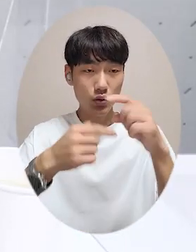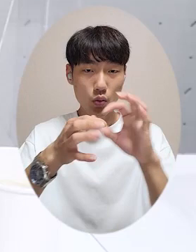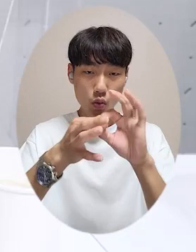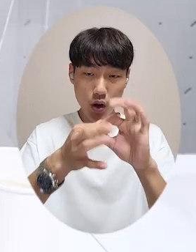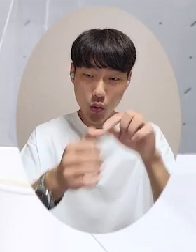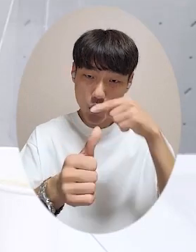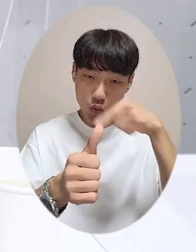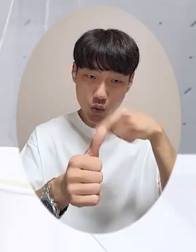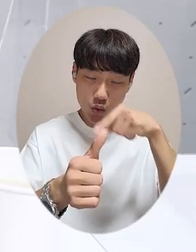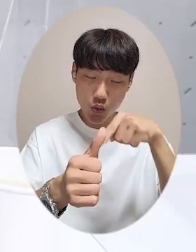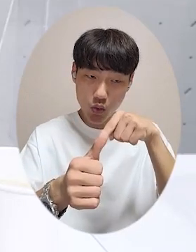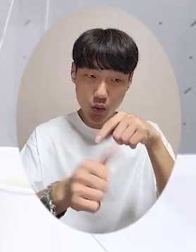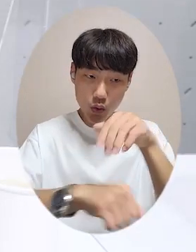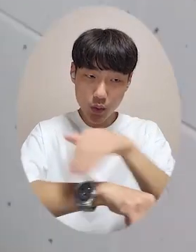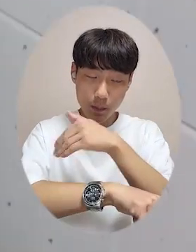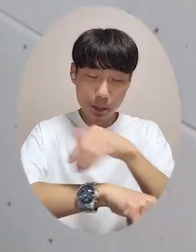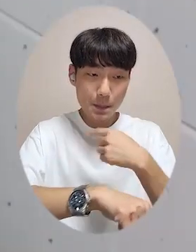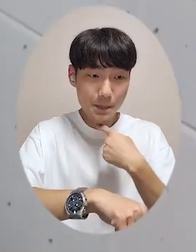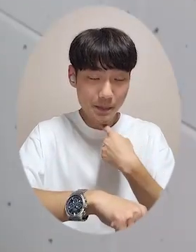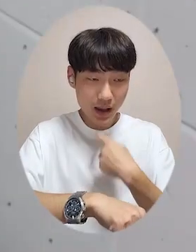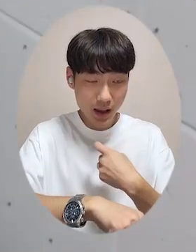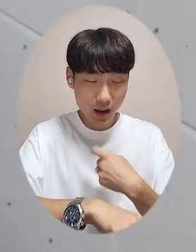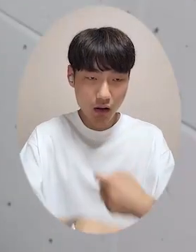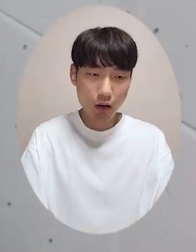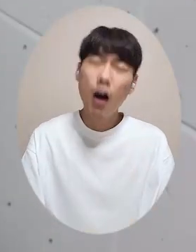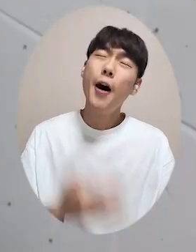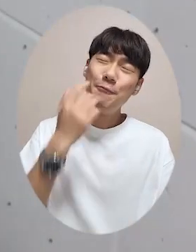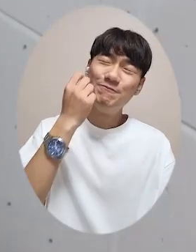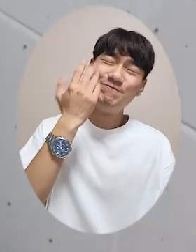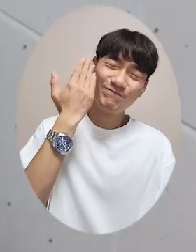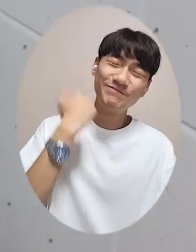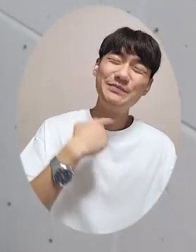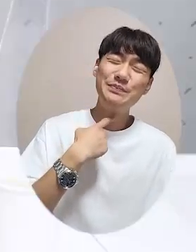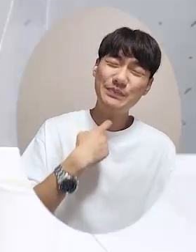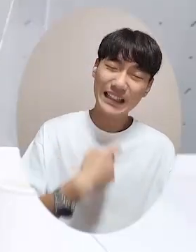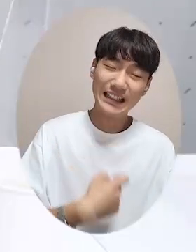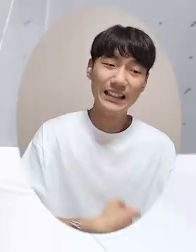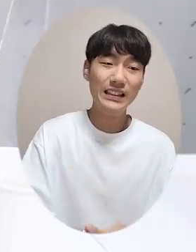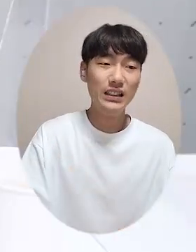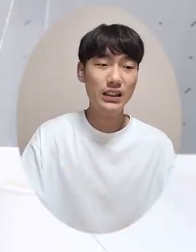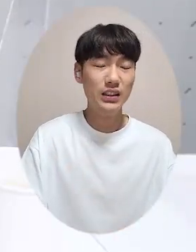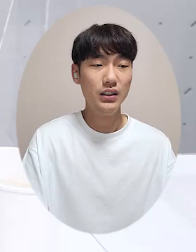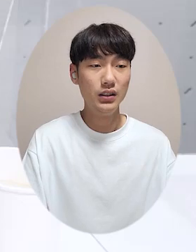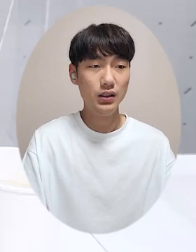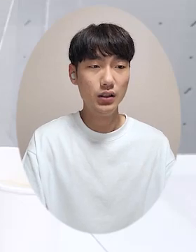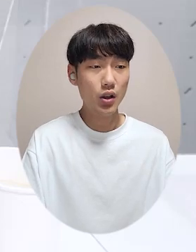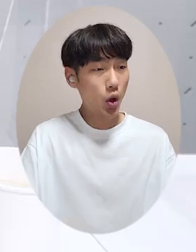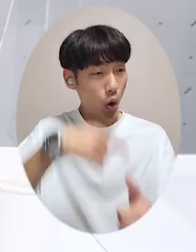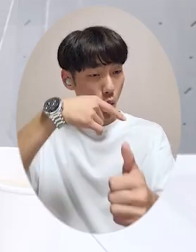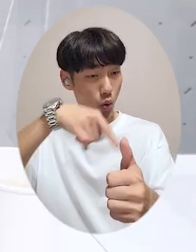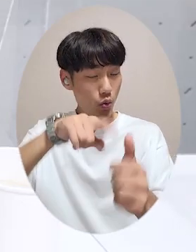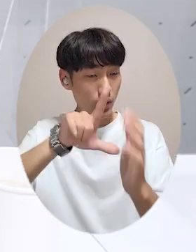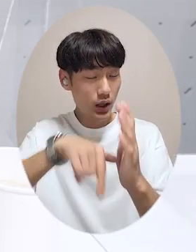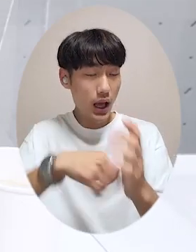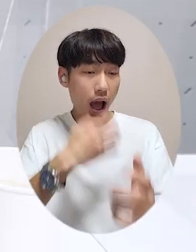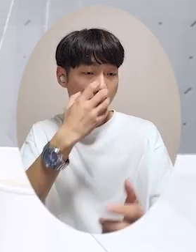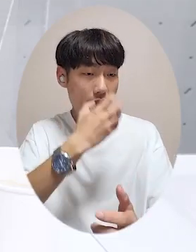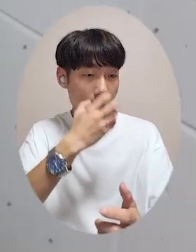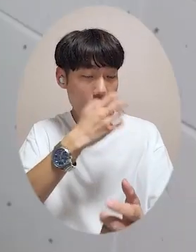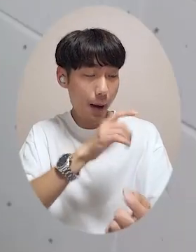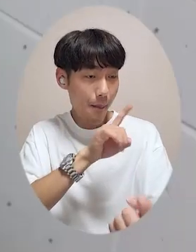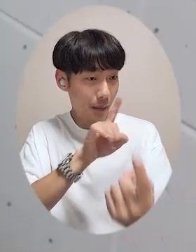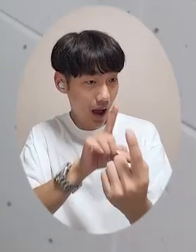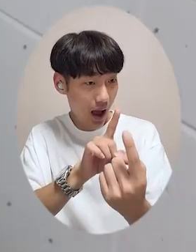관련된 교육도 혹시 다니시는 거예요? 교육도 몇 번 했었습니다. 그러면 그런 교육은 청인들을